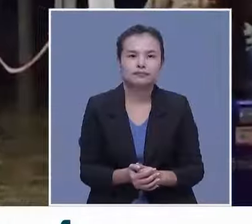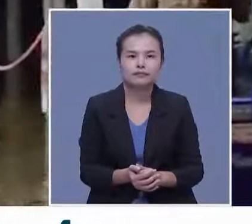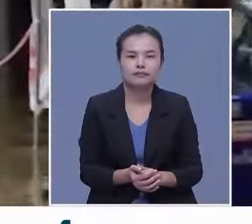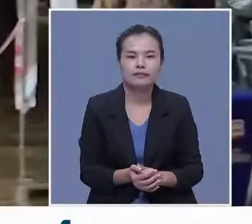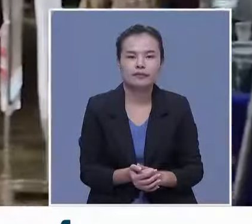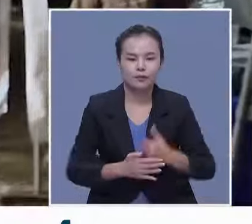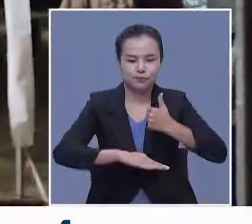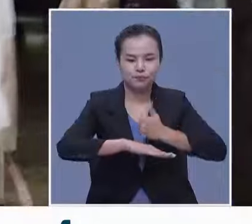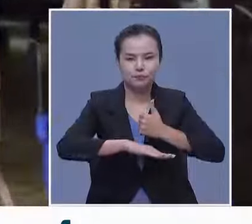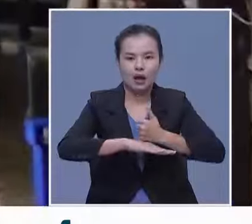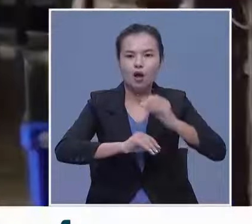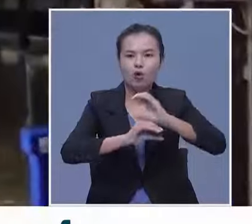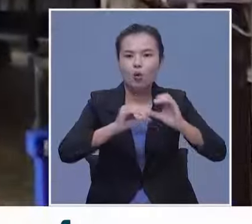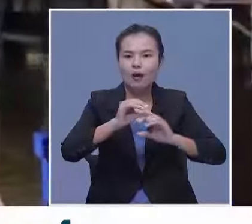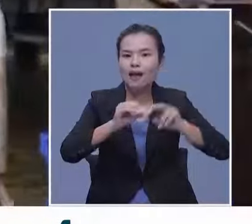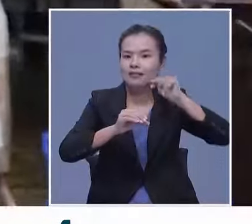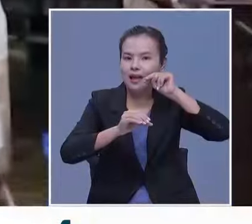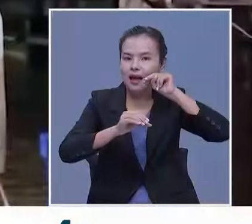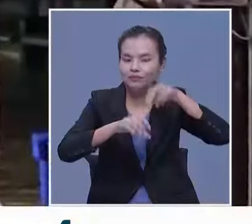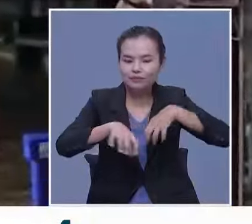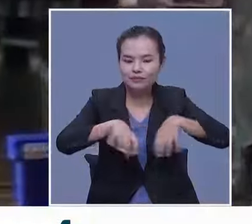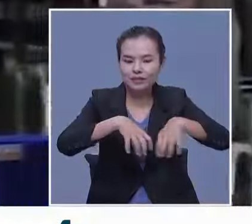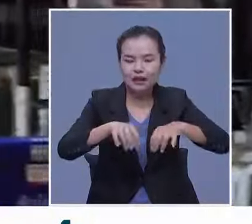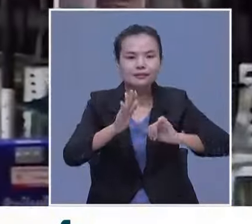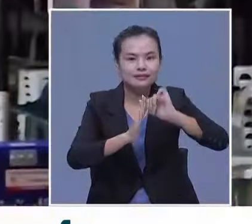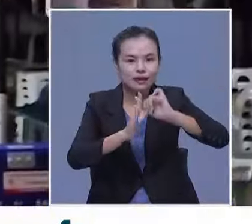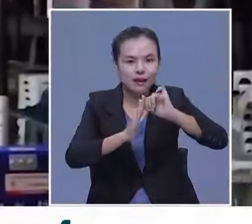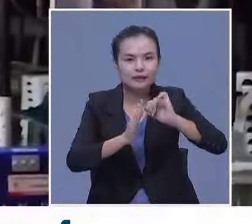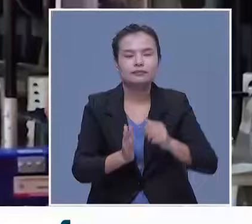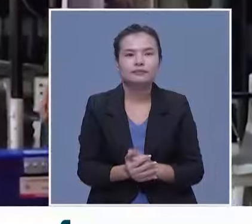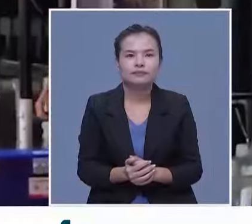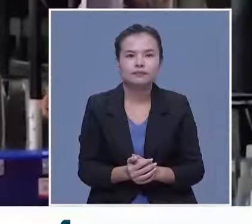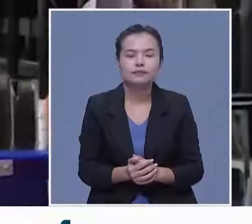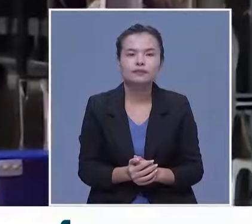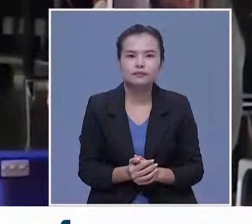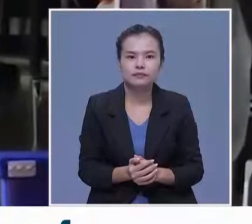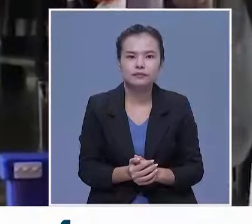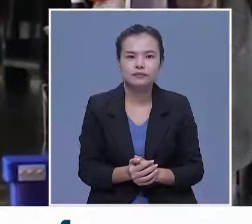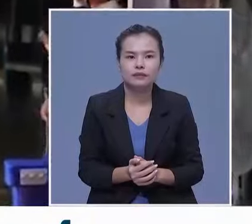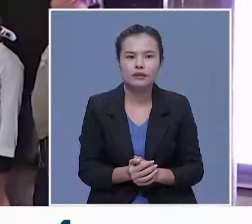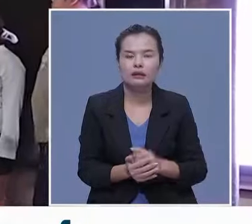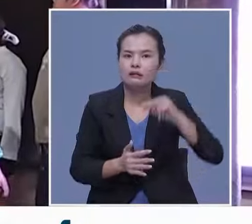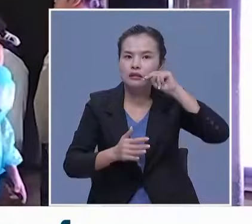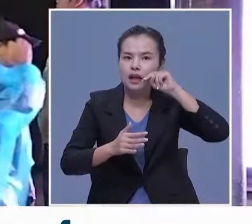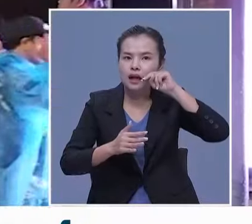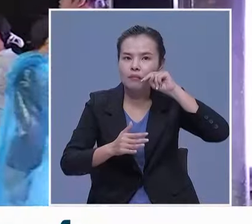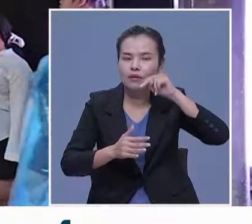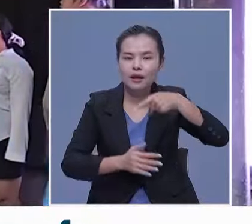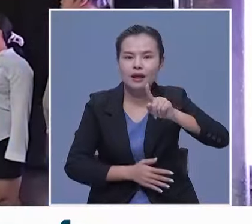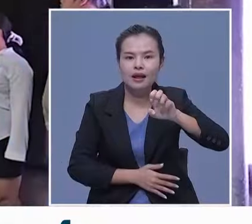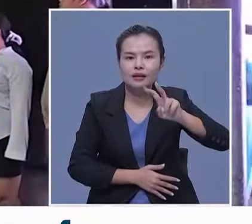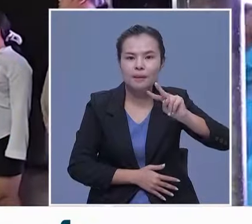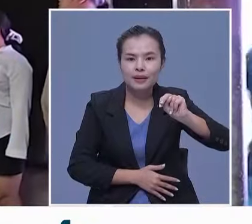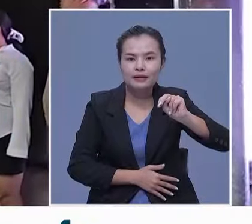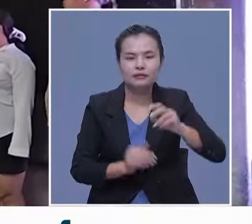ด้านของผู้อำนวยการโครงการชลประธานเชียงใหม่คุณเกื้อกูลมานะสัมพันธ์นะครับก็บอกว่าสถานการณ์น้ำปิงล่าสุดตอนนี้เนี่ย